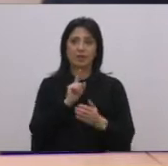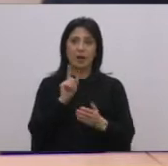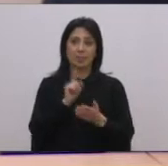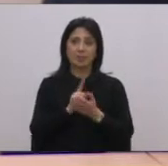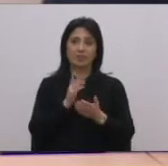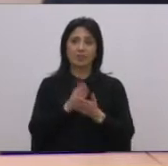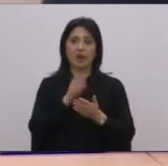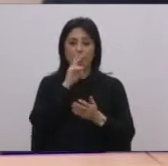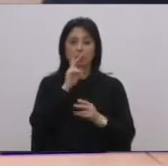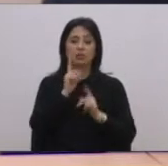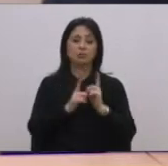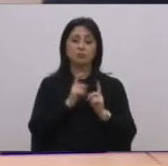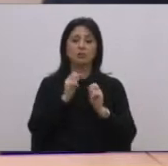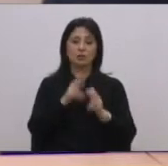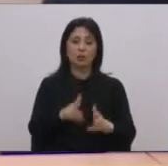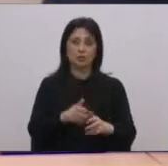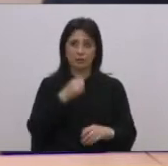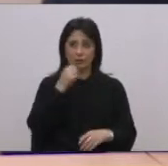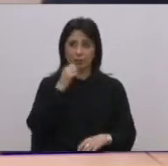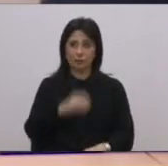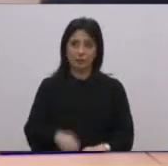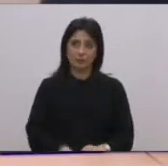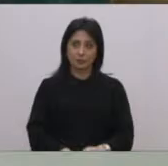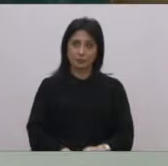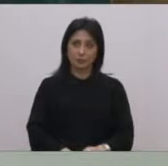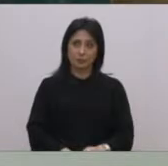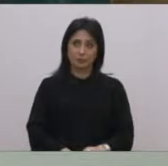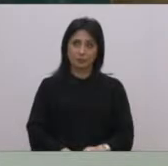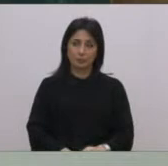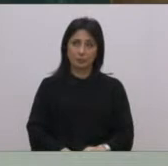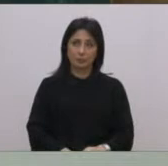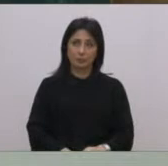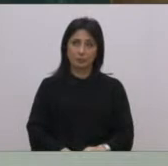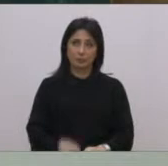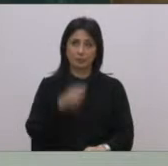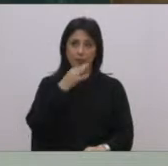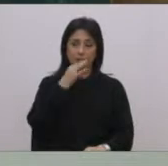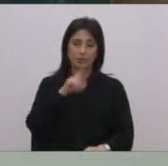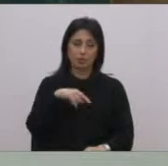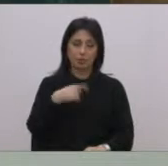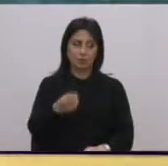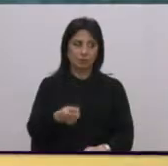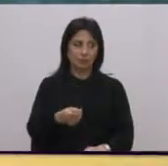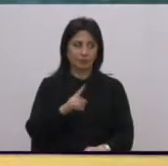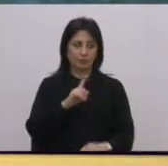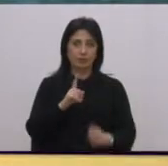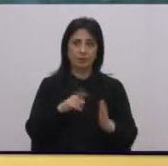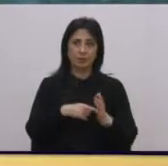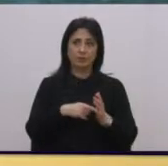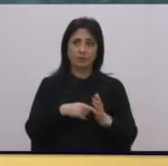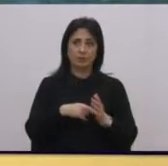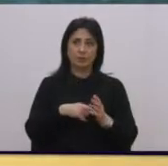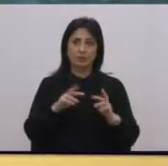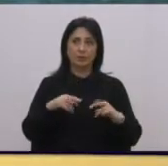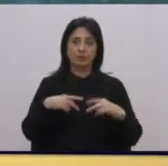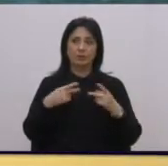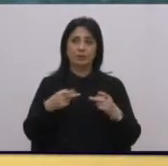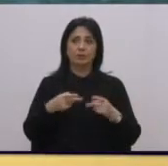ასეთი ხარვეზების გამოსასწორებლად გმადლობთ ვიდრე შემდეგ Ce cât jos se